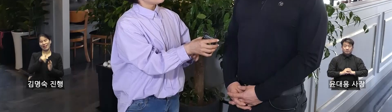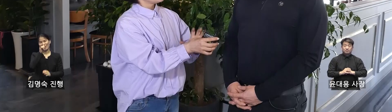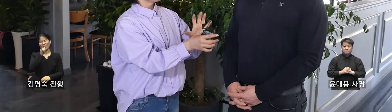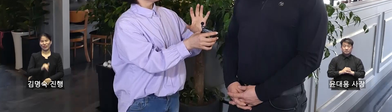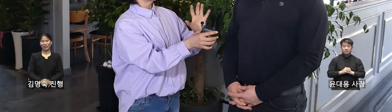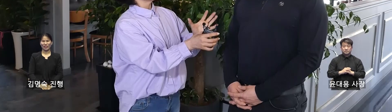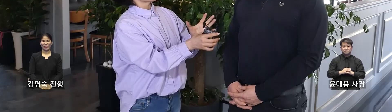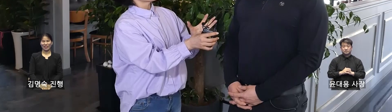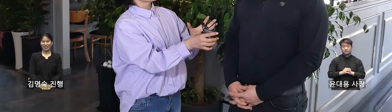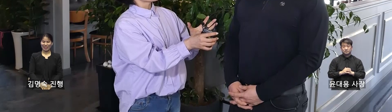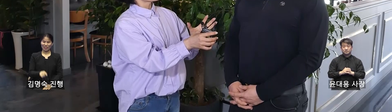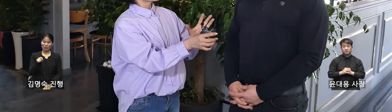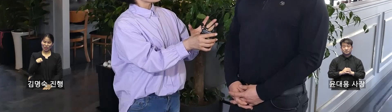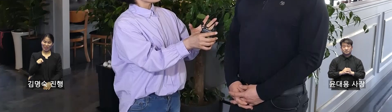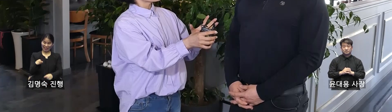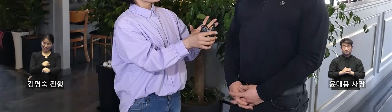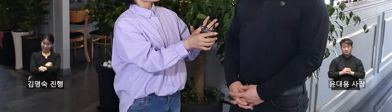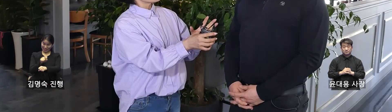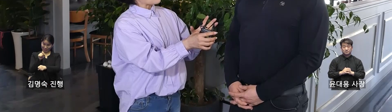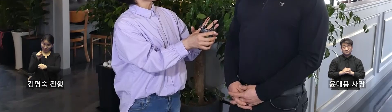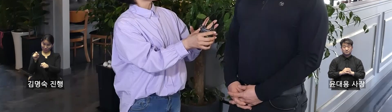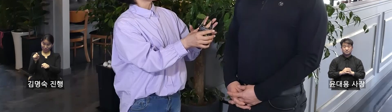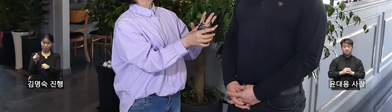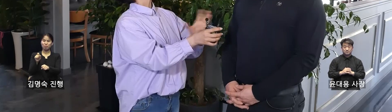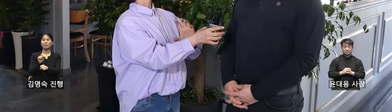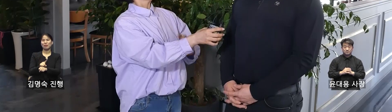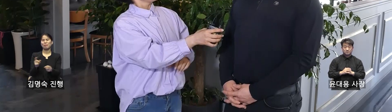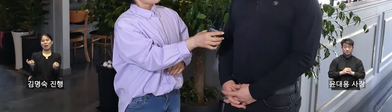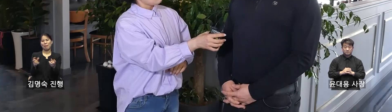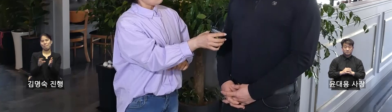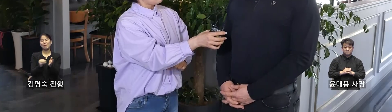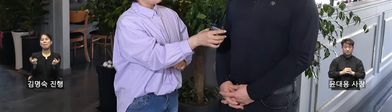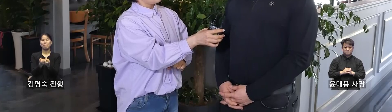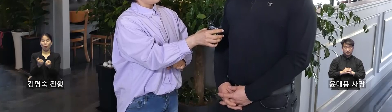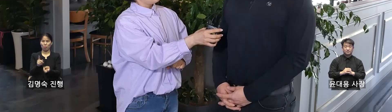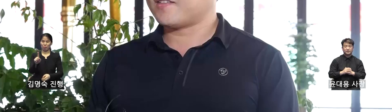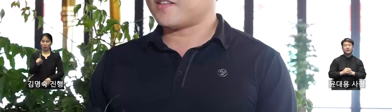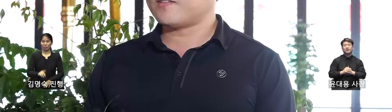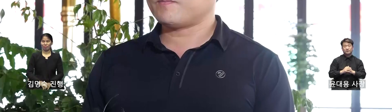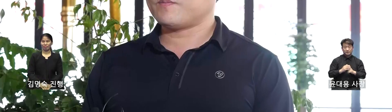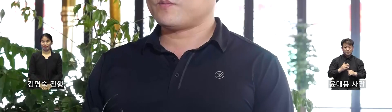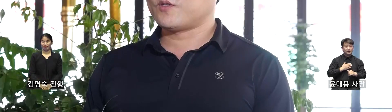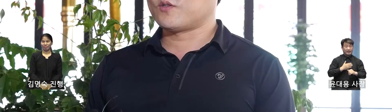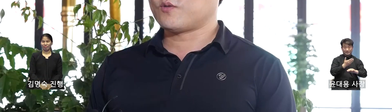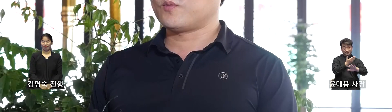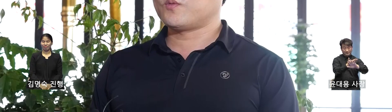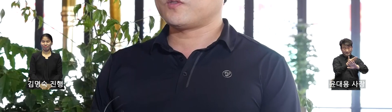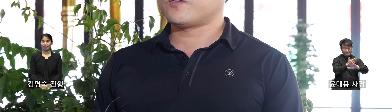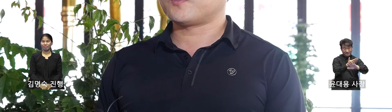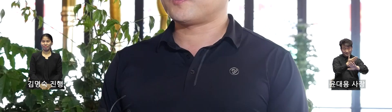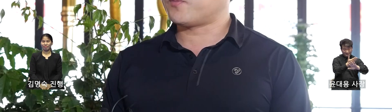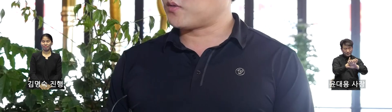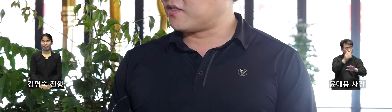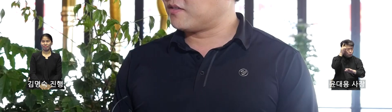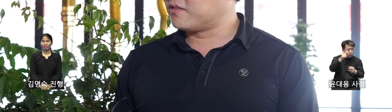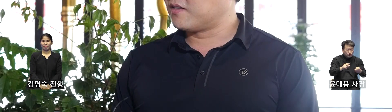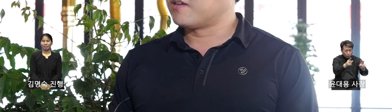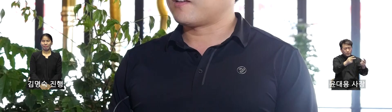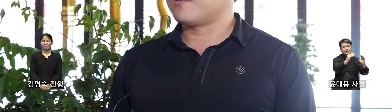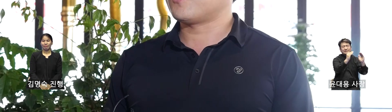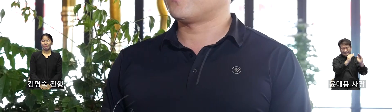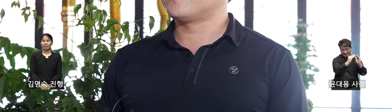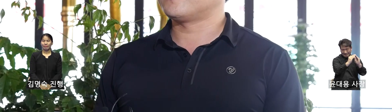있는데 네. 이 집만의 어떤 소고기의 그 맛의 비법이 있나요? 아, 예. 딴 뭐 소 불고기